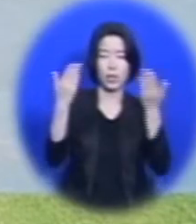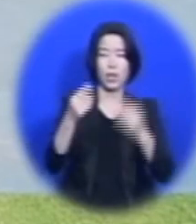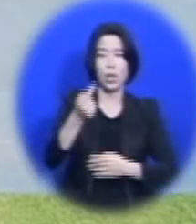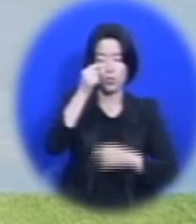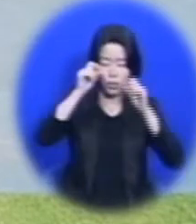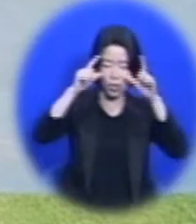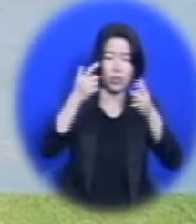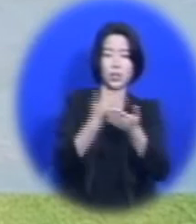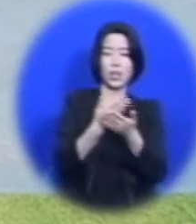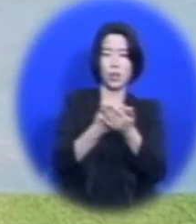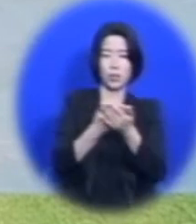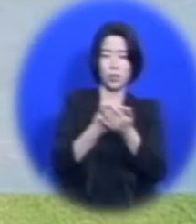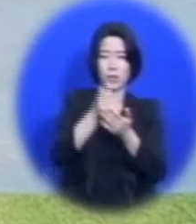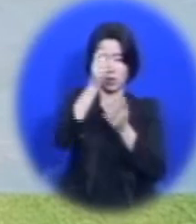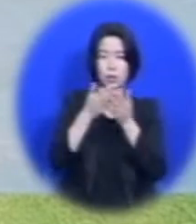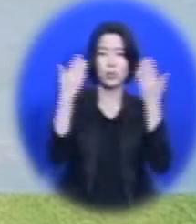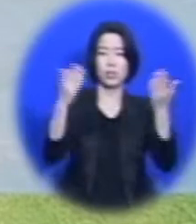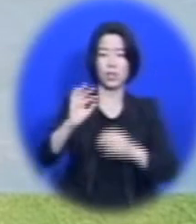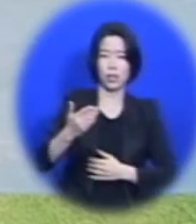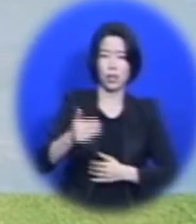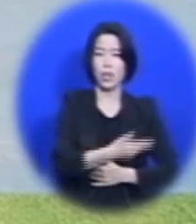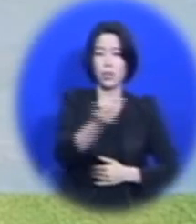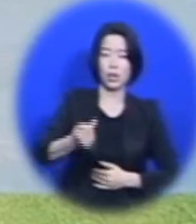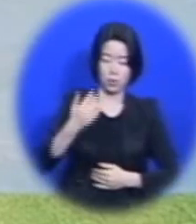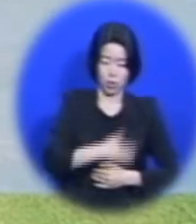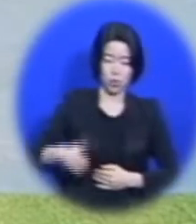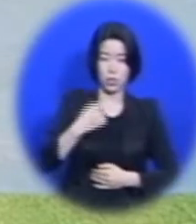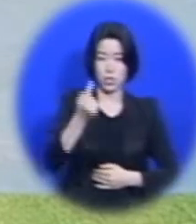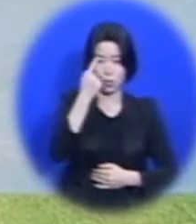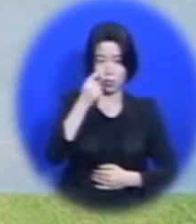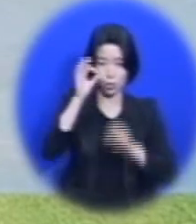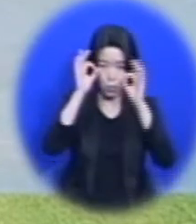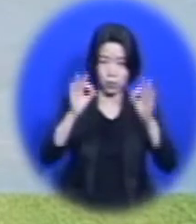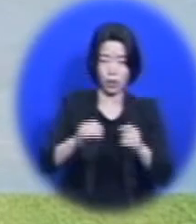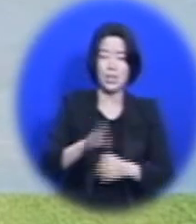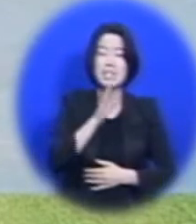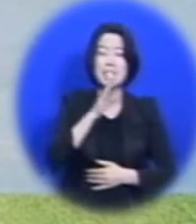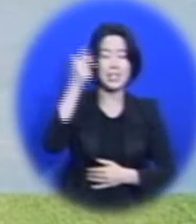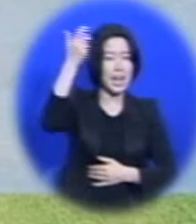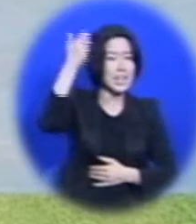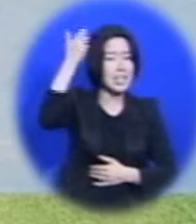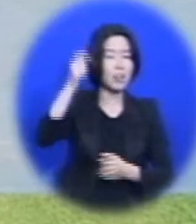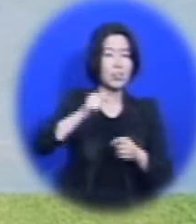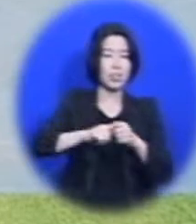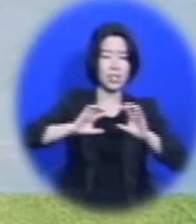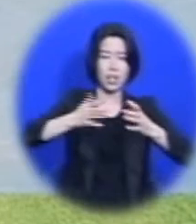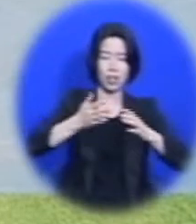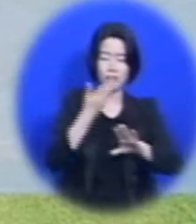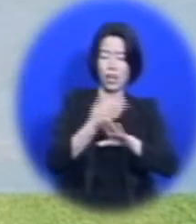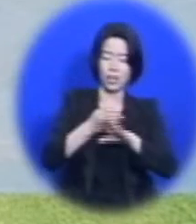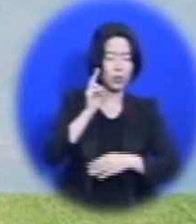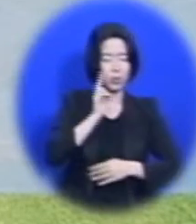열어달라고 기도해야 돼요. 지금 여러분의 육신의 눈으로 보는 거하고 진짜 영적인 세계하고는 달라도 너무 많이 다르기